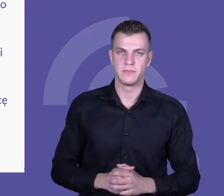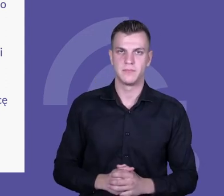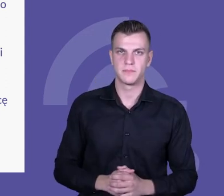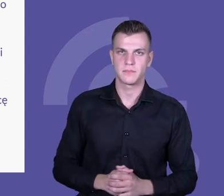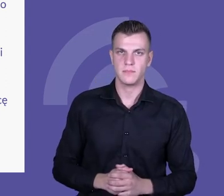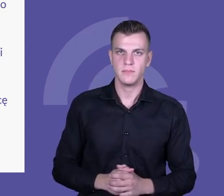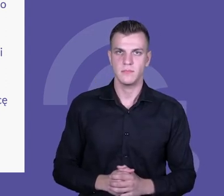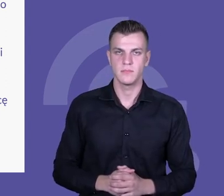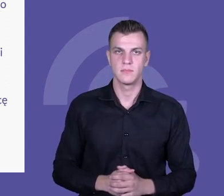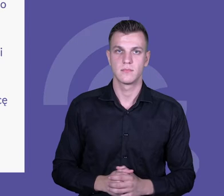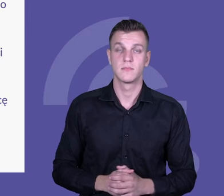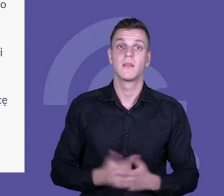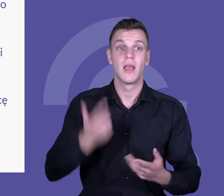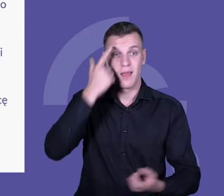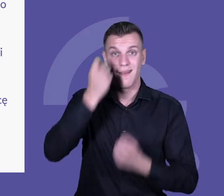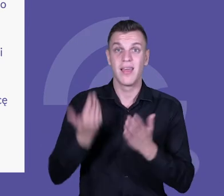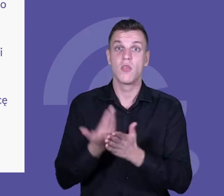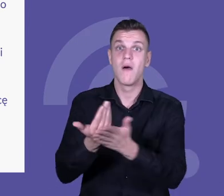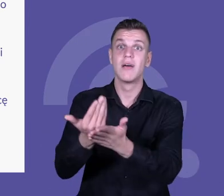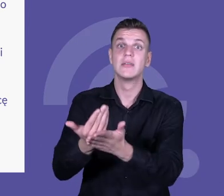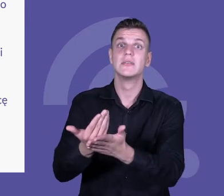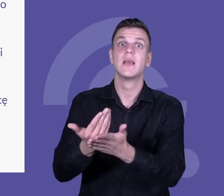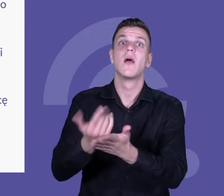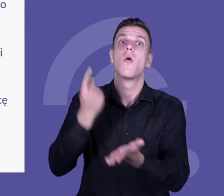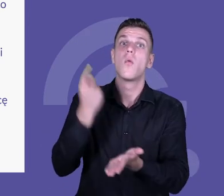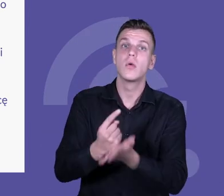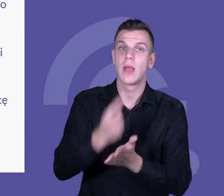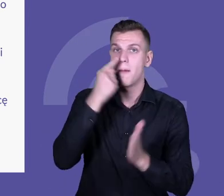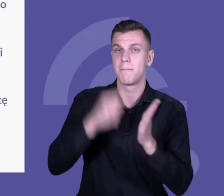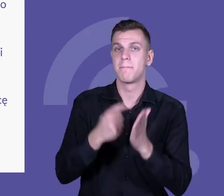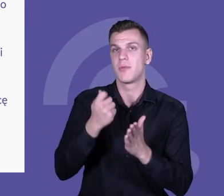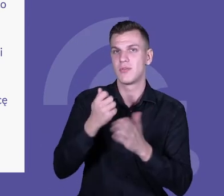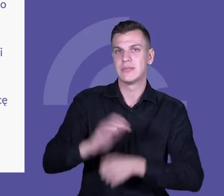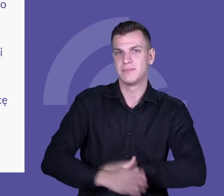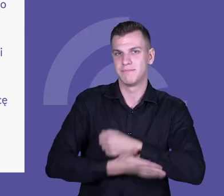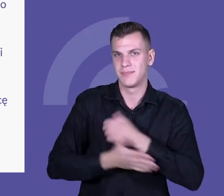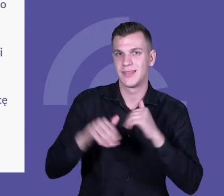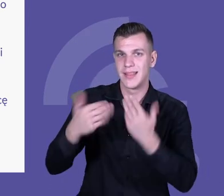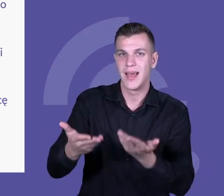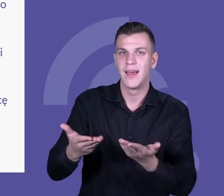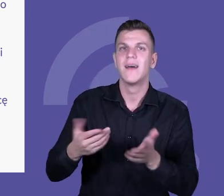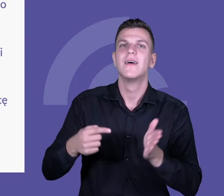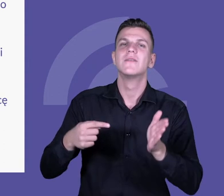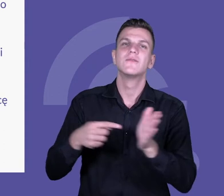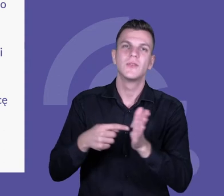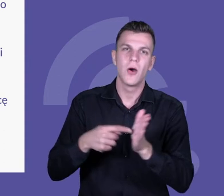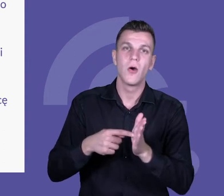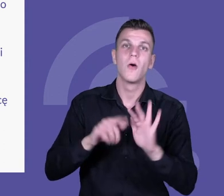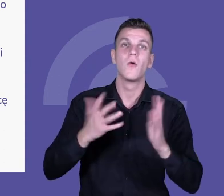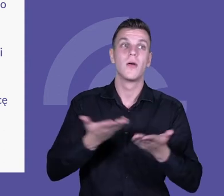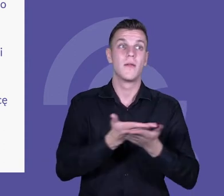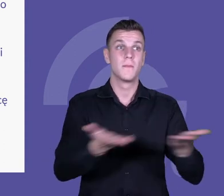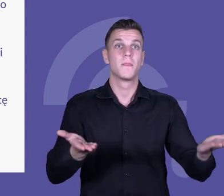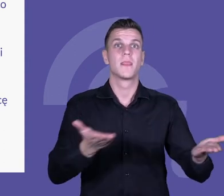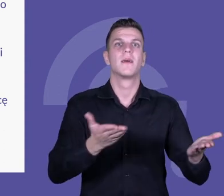wsparcia, także finansowego oraz tego, o czym też wspominała Agnieszka, czyli stworzenia takiej możliwości wynagradzania nauczycieli